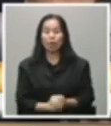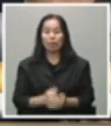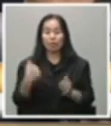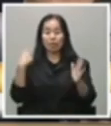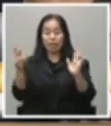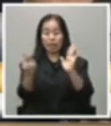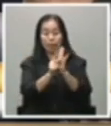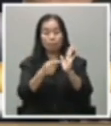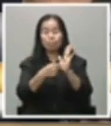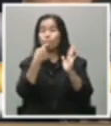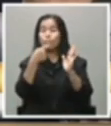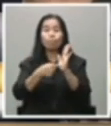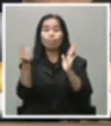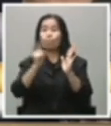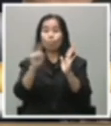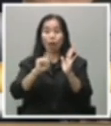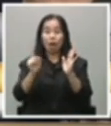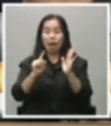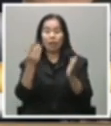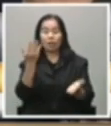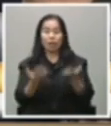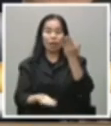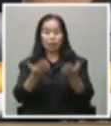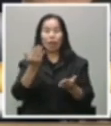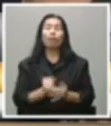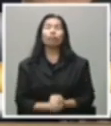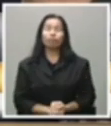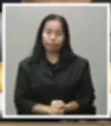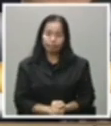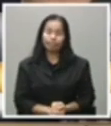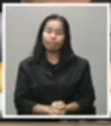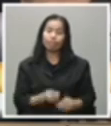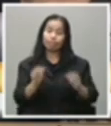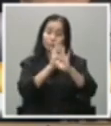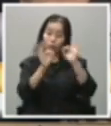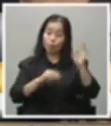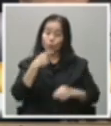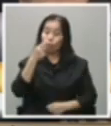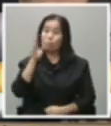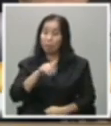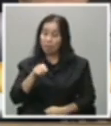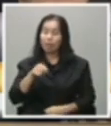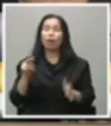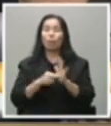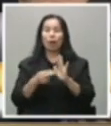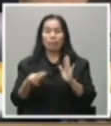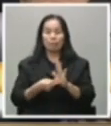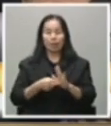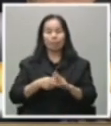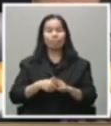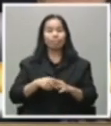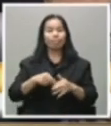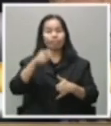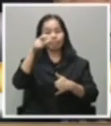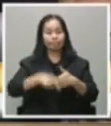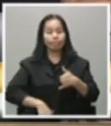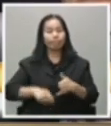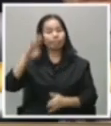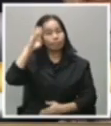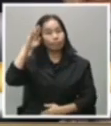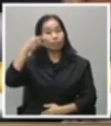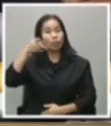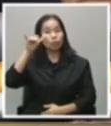เบียบจะว่าอย่างไรก็ตามย่อมแสดงให้เห็นถึงเจตนาอันไม่บริสุทธิ์ใจของพลเอกประยุทธ์จันทร์โอชา